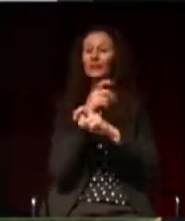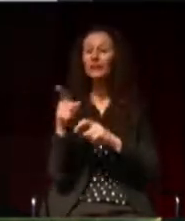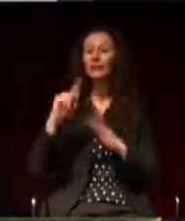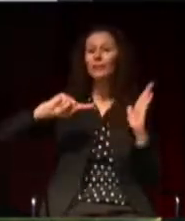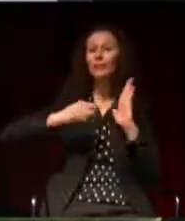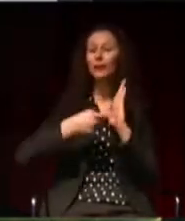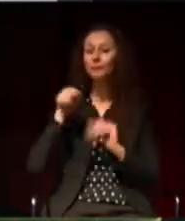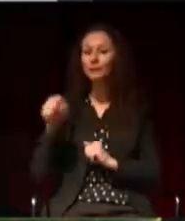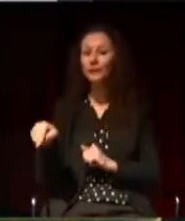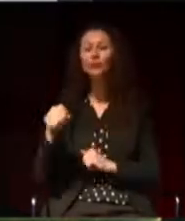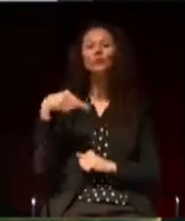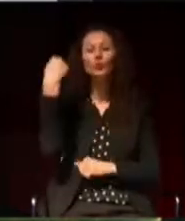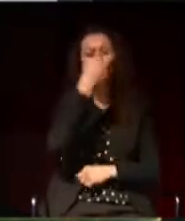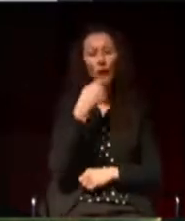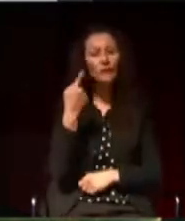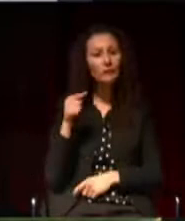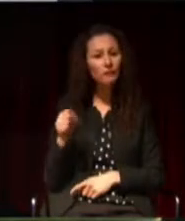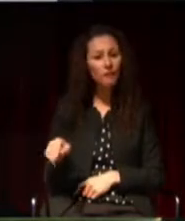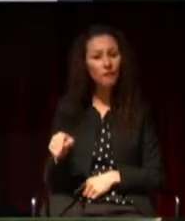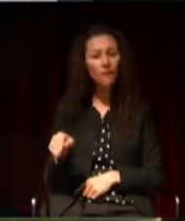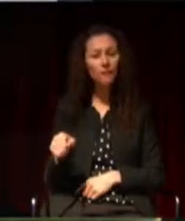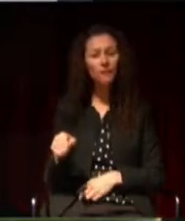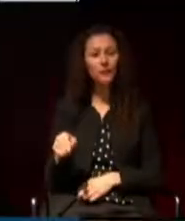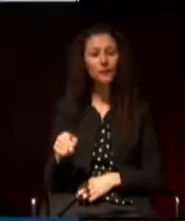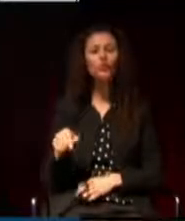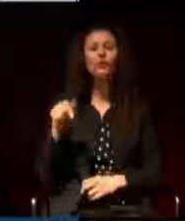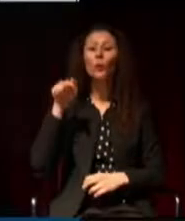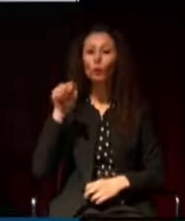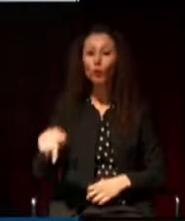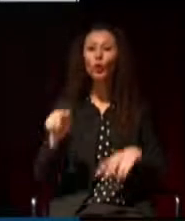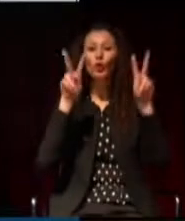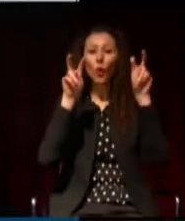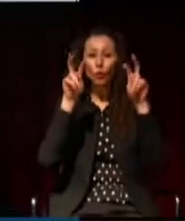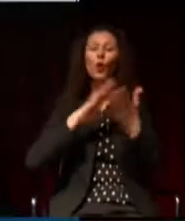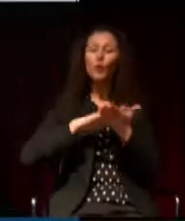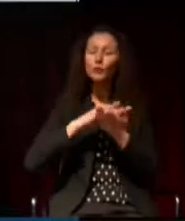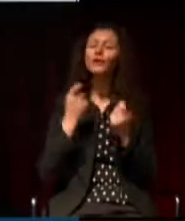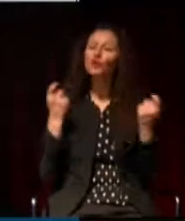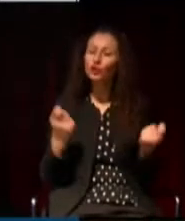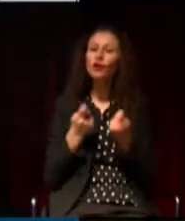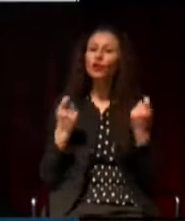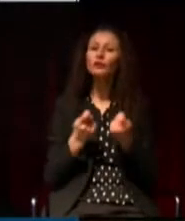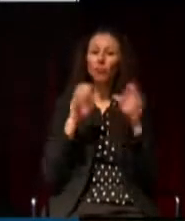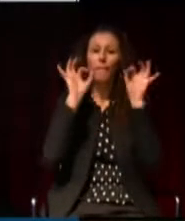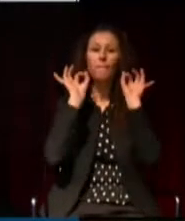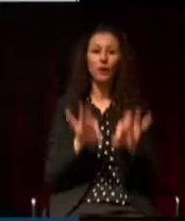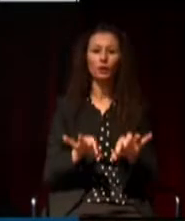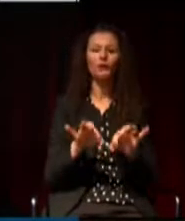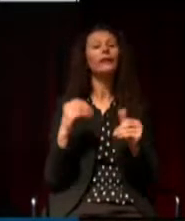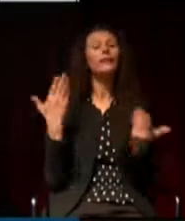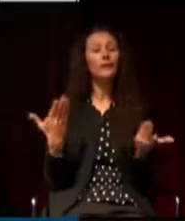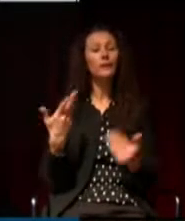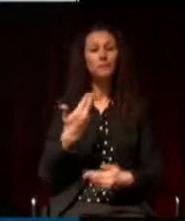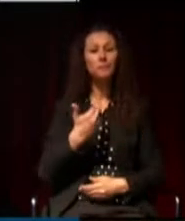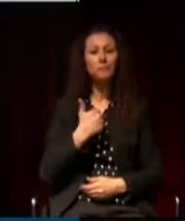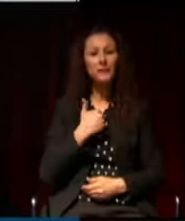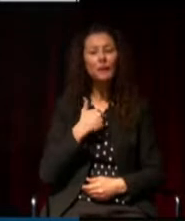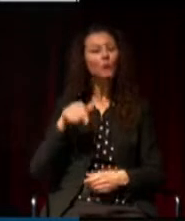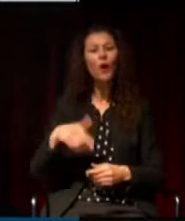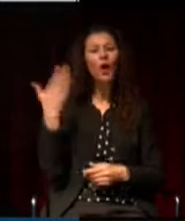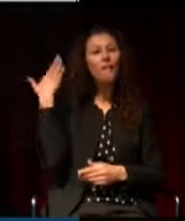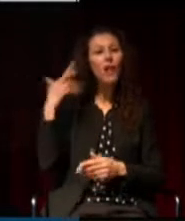tespit ettik. Ve dolayısıyla bu konular üzerinde çalışma başlandı. Yani bizim bugüne